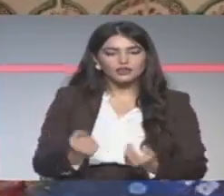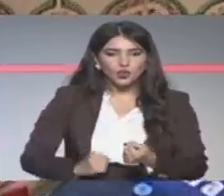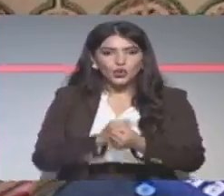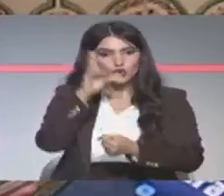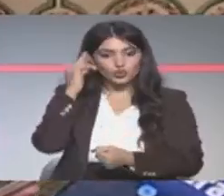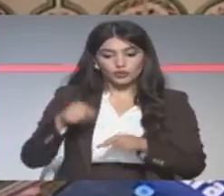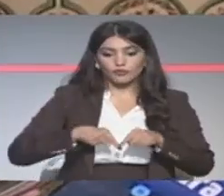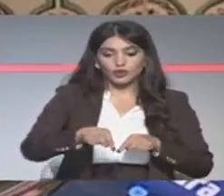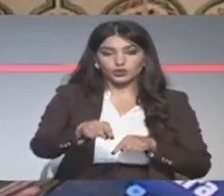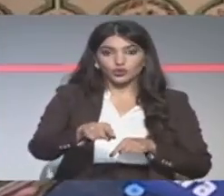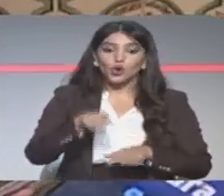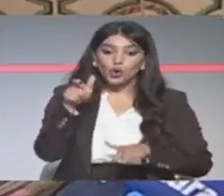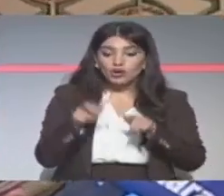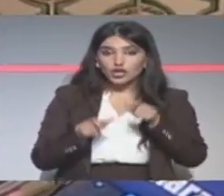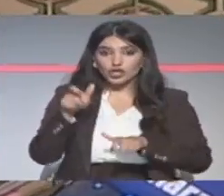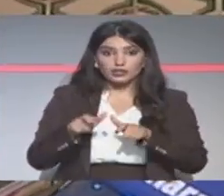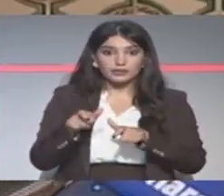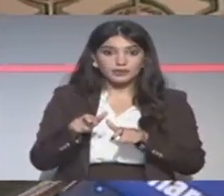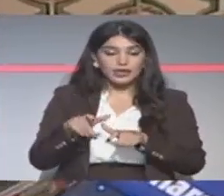هذه. يأخذوا أكثر إنيسياتيف فيما يتعلق